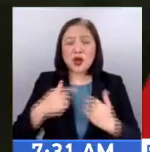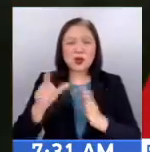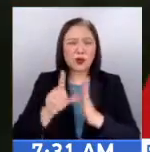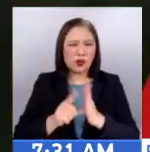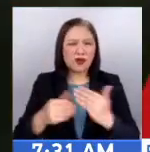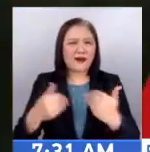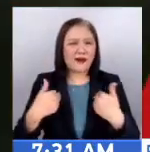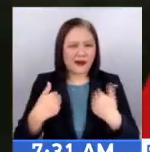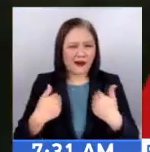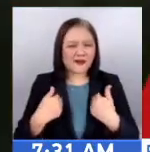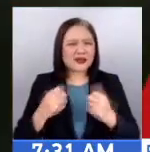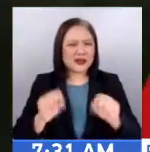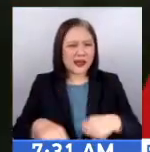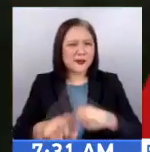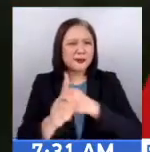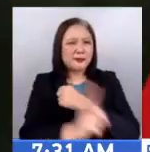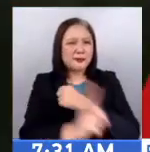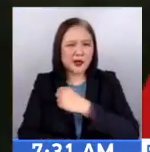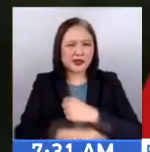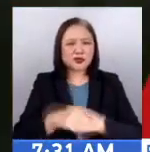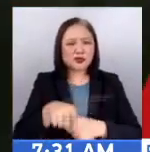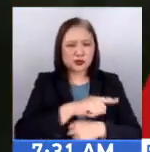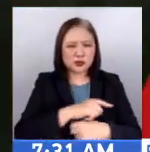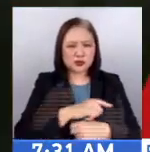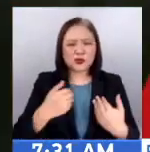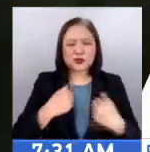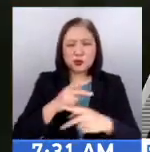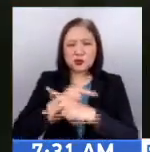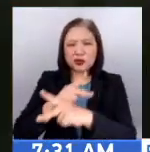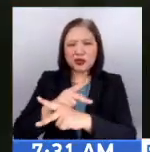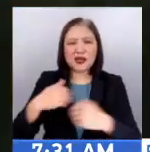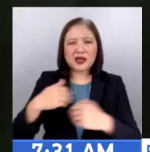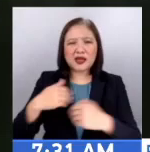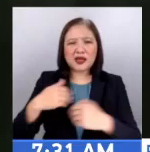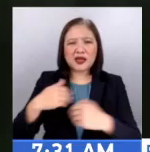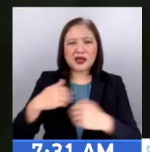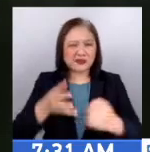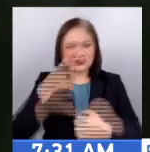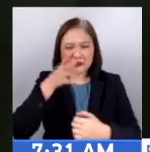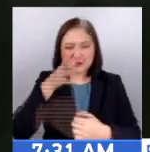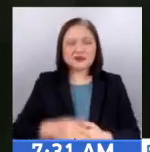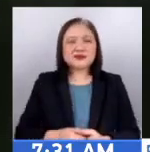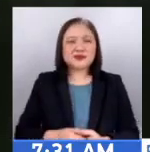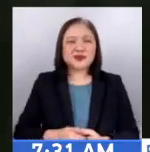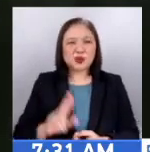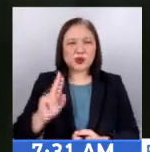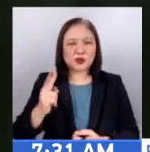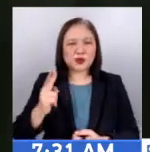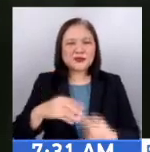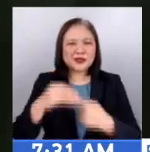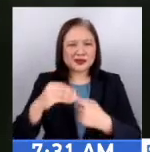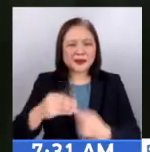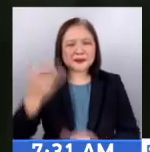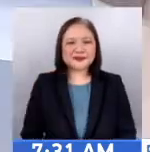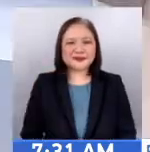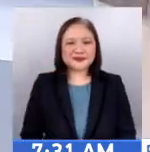mga hayop sa ganitong pagpapabaya. Para sa UB Specials, Bam Alegre, buong puso para sa